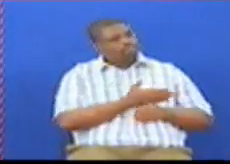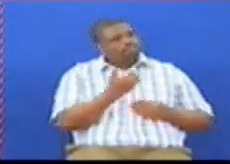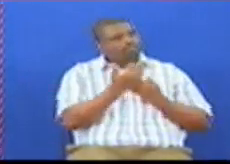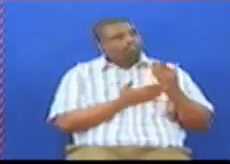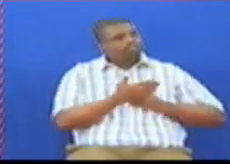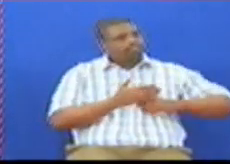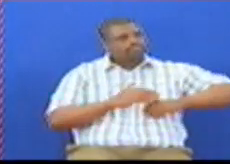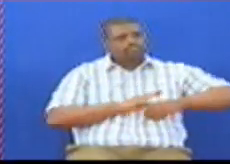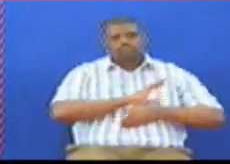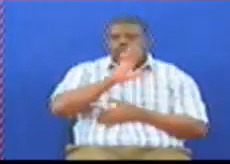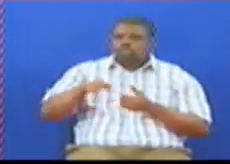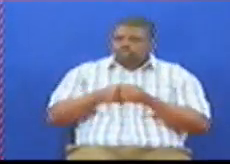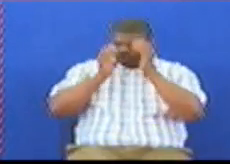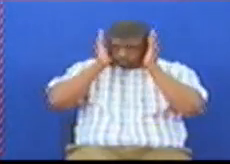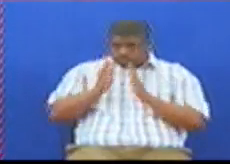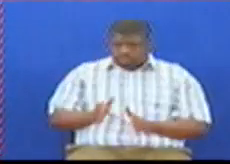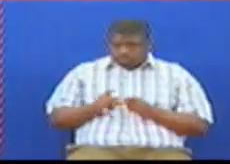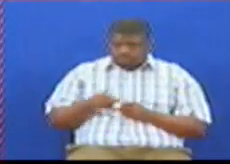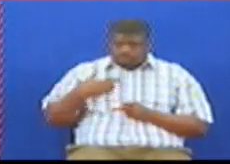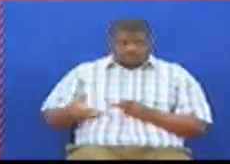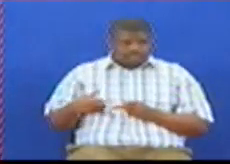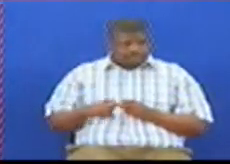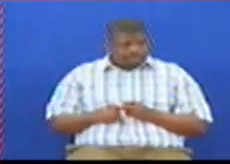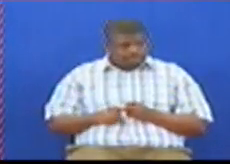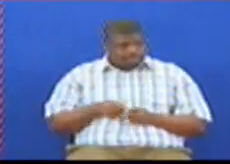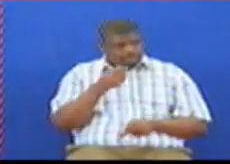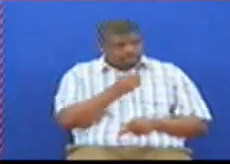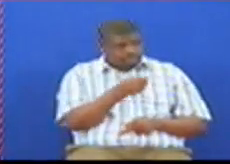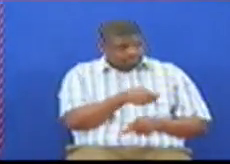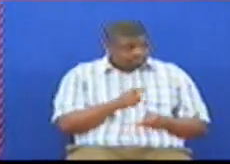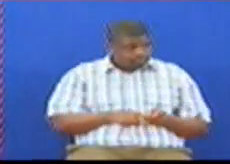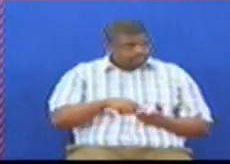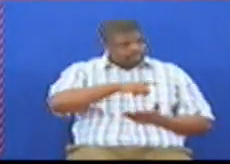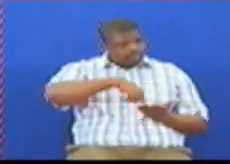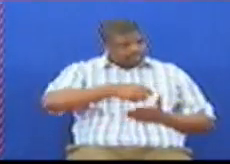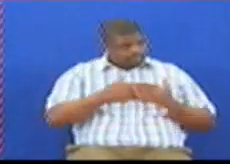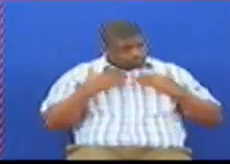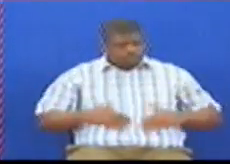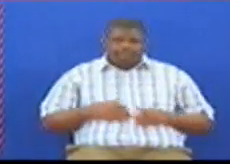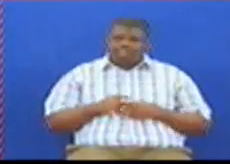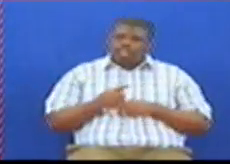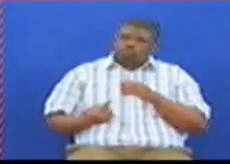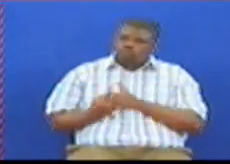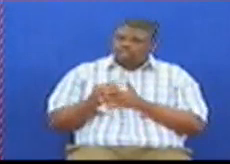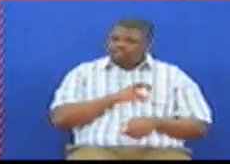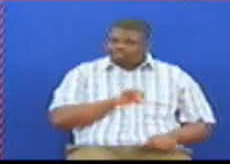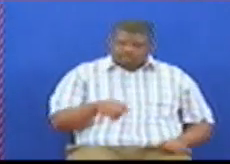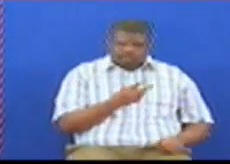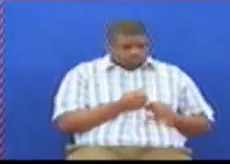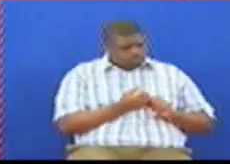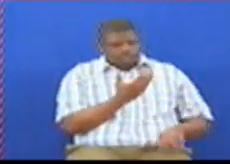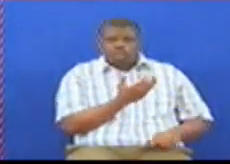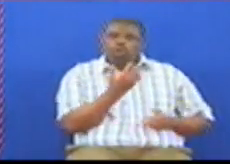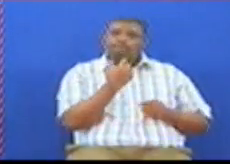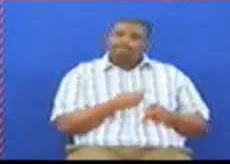nzima. Mheshimiwa Waziri, nakupongeza. Tumeona vituo vya afya kutoka 2015, vituo vya afya